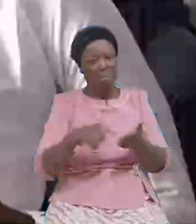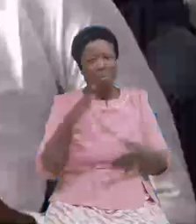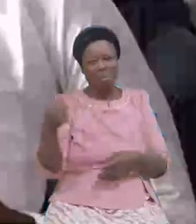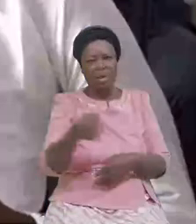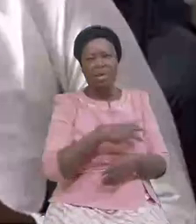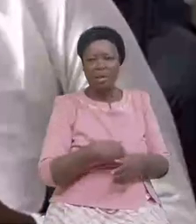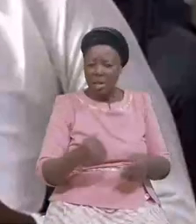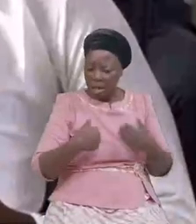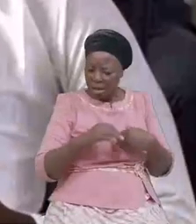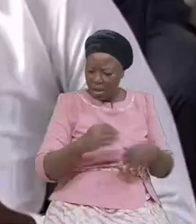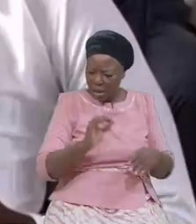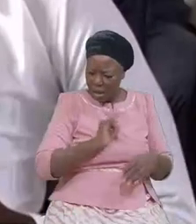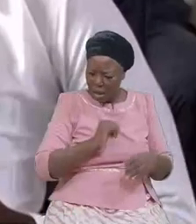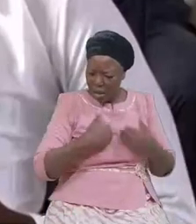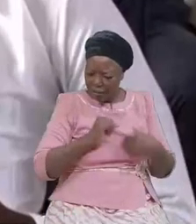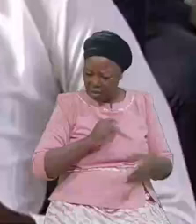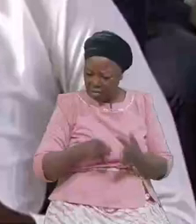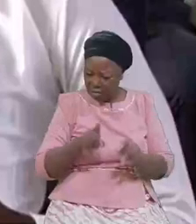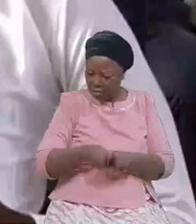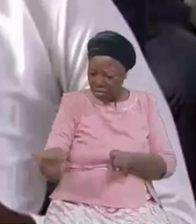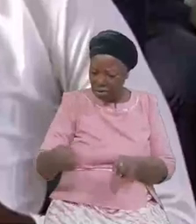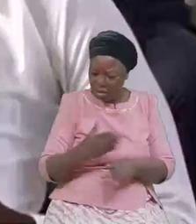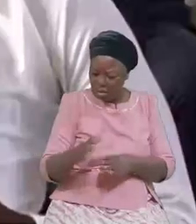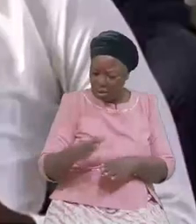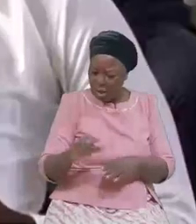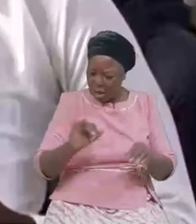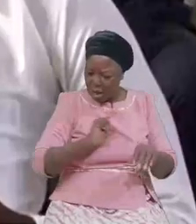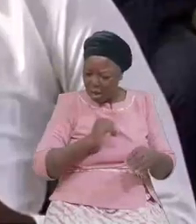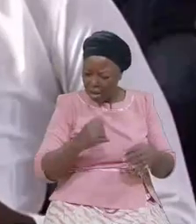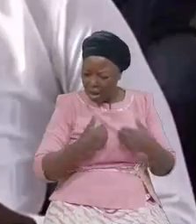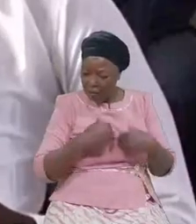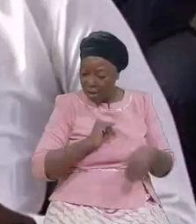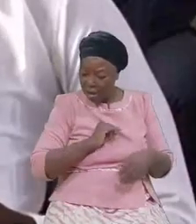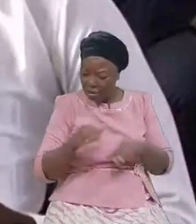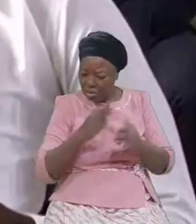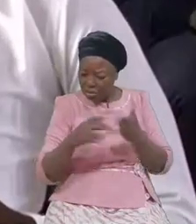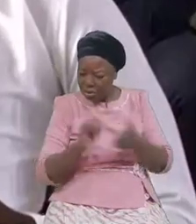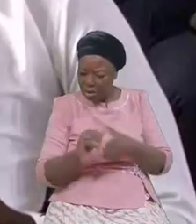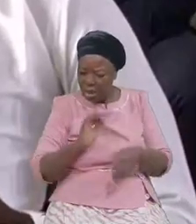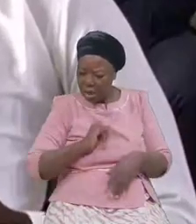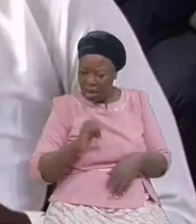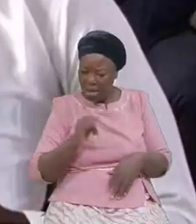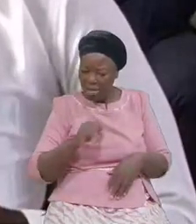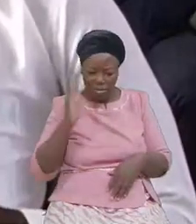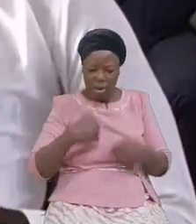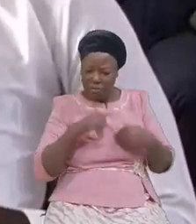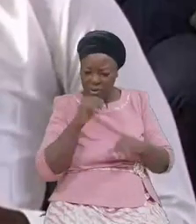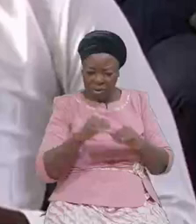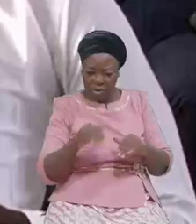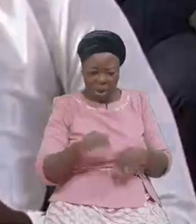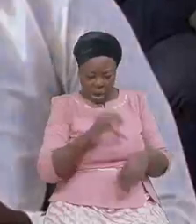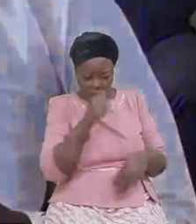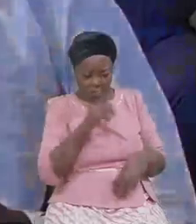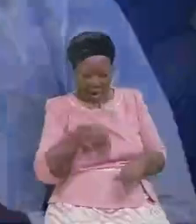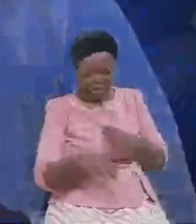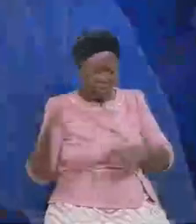devenu vagabond? Est-ce que vous avez erré loin de la volonté de Dieu? Êtes-vous allé là où on ne veut pas aller? Est-ce que vous êtes en train de pavaner